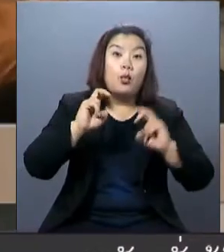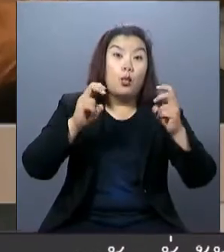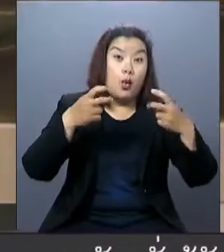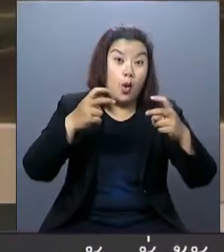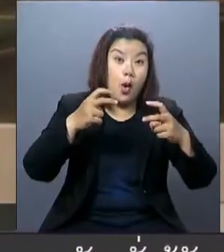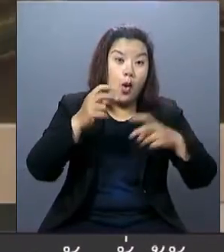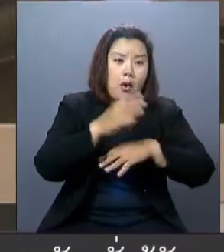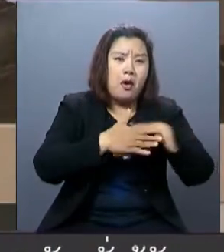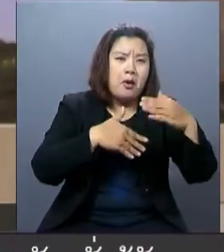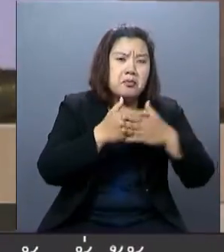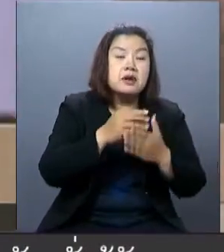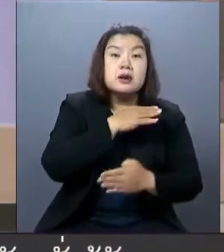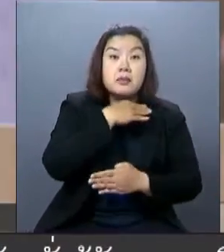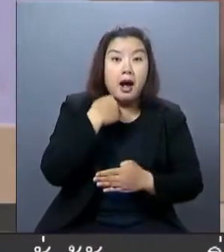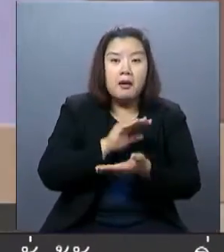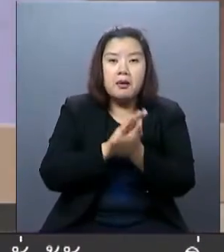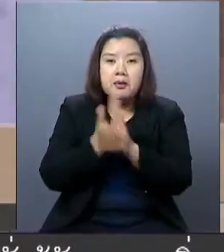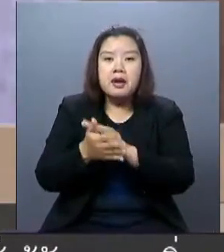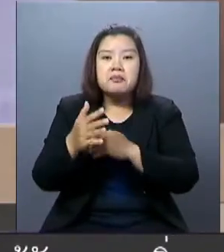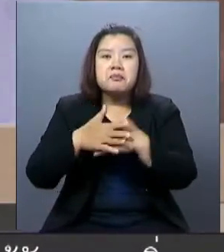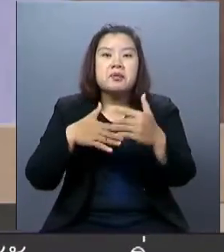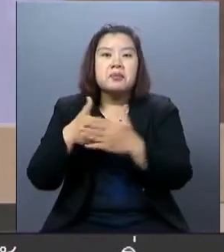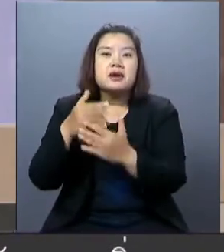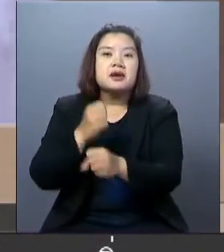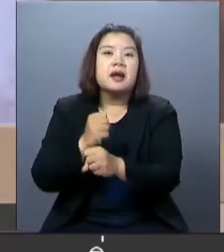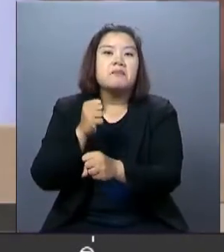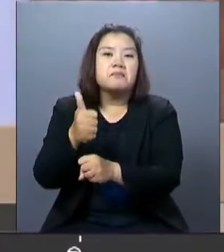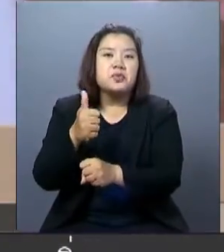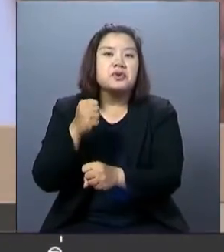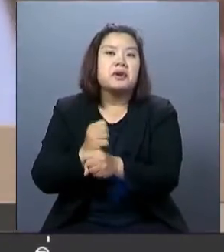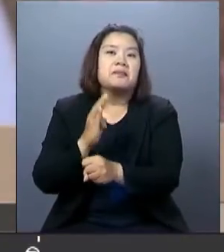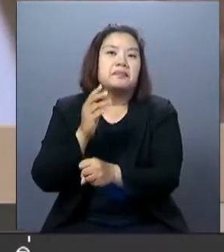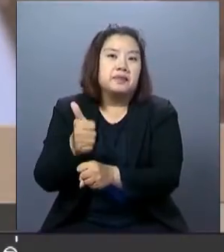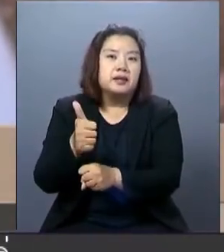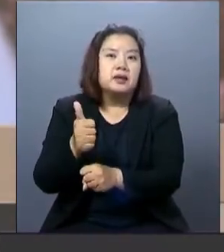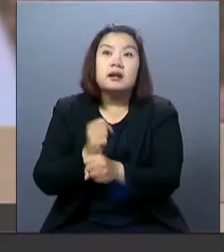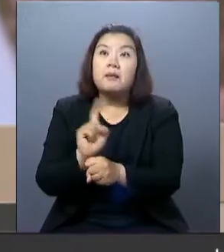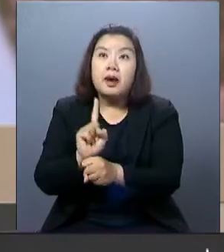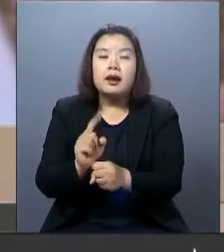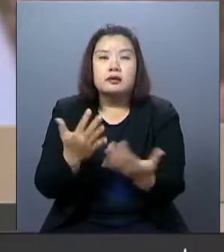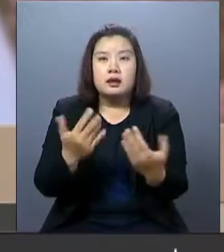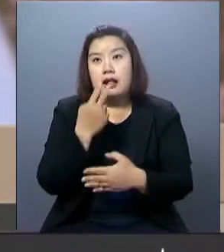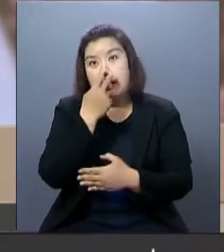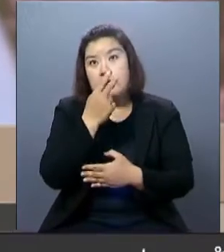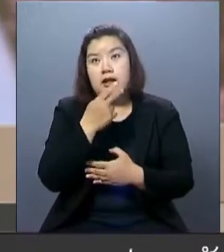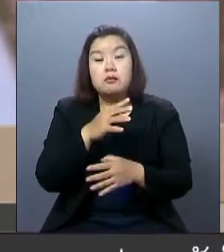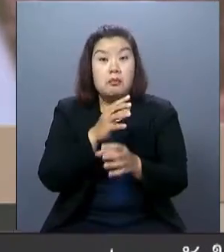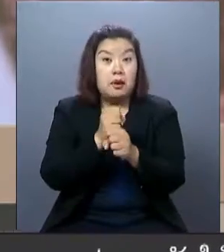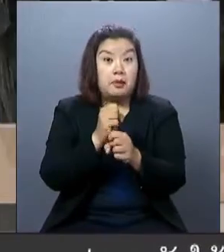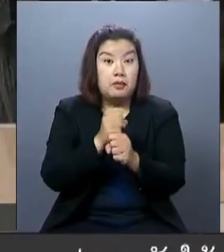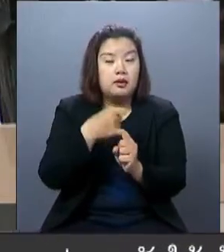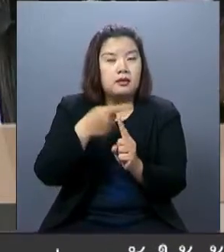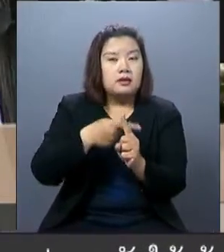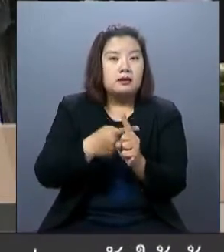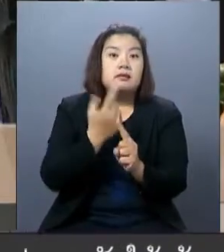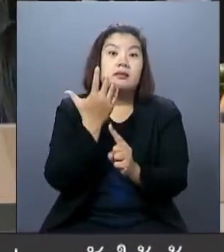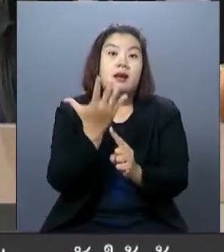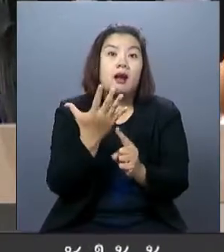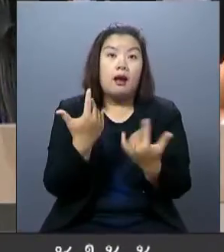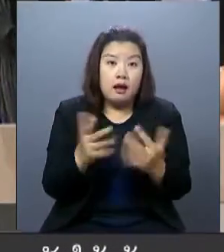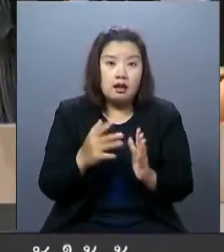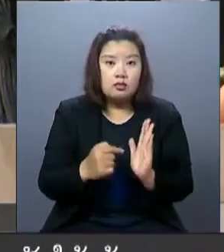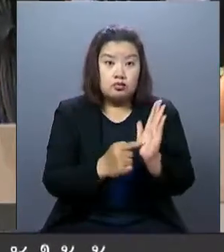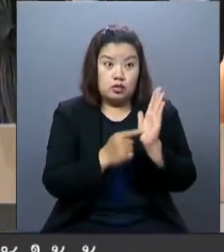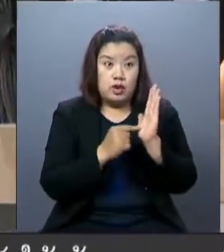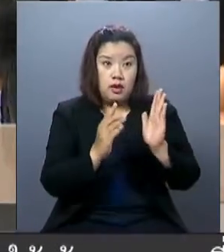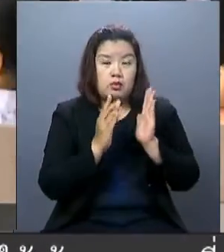ที่ปั้นบุญและยิ่งอิ่มเอมใจเมื่อรู้ว่าพระพุทธธรรมวิชัยมงคลที่ใช้เวลาถึง5เดือนทุ่มเทปั้นแบบด้วยตัว